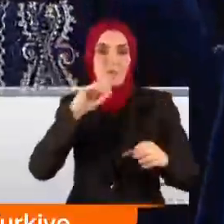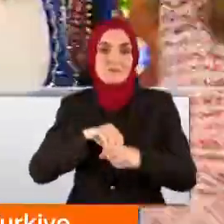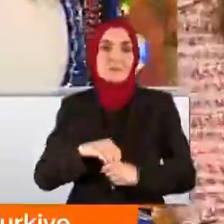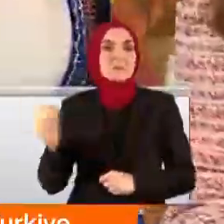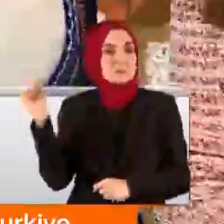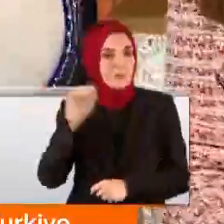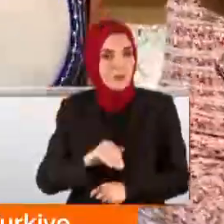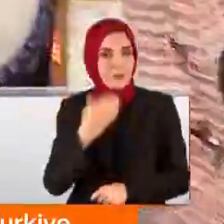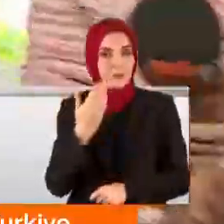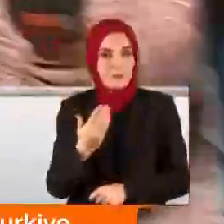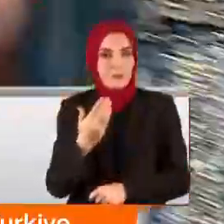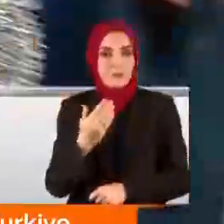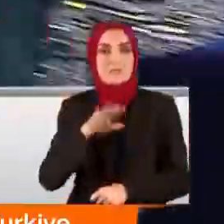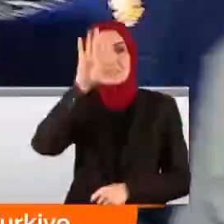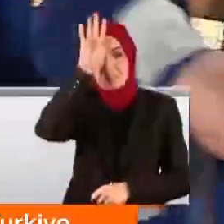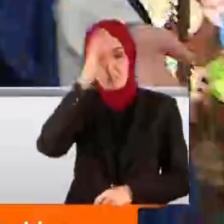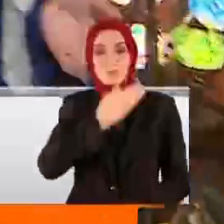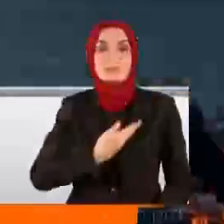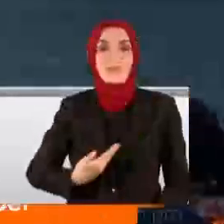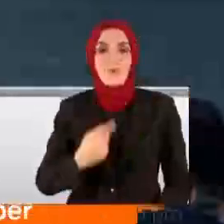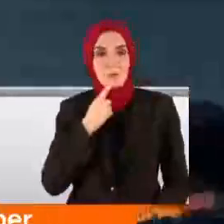Türkiye'yi İstanbul'u seviyorum.